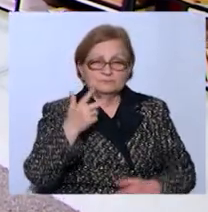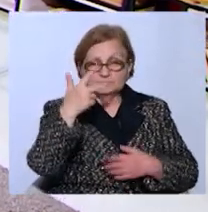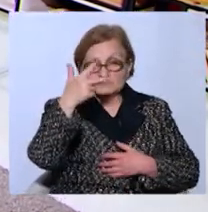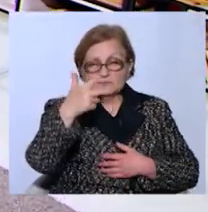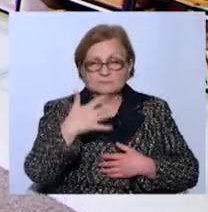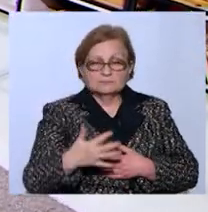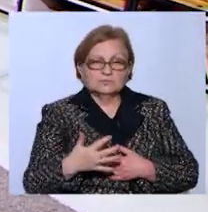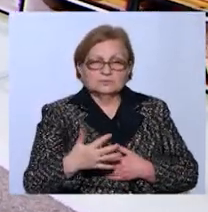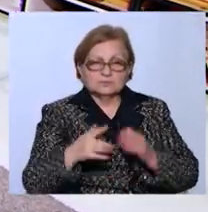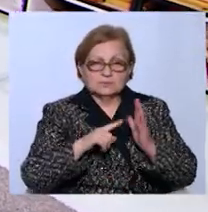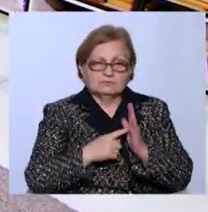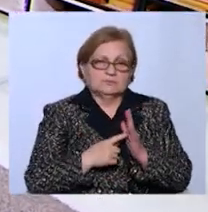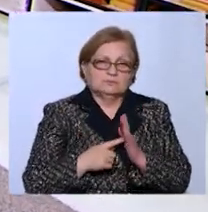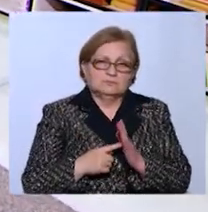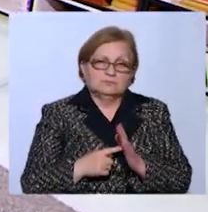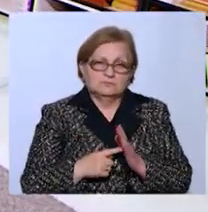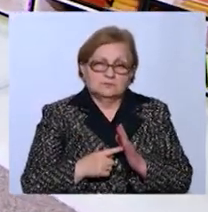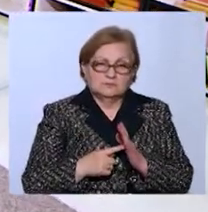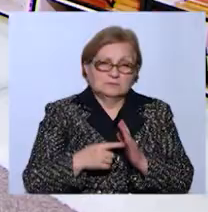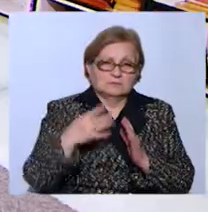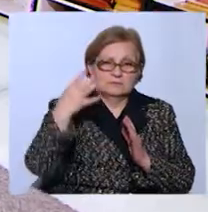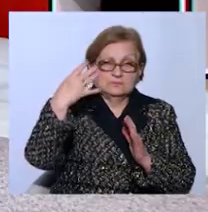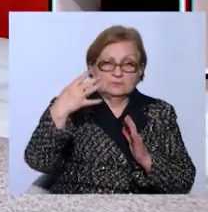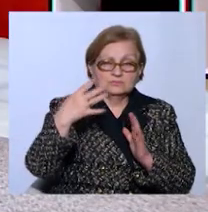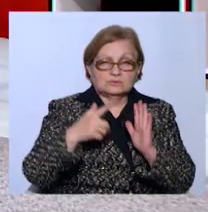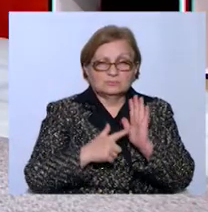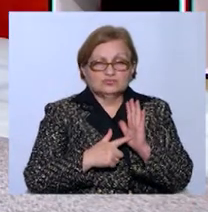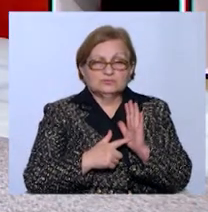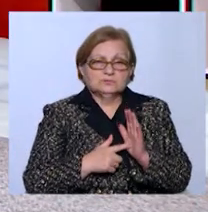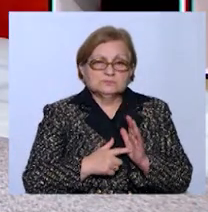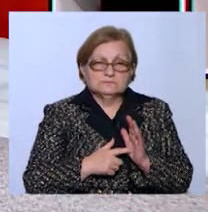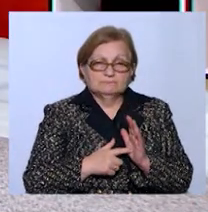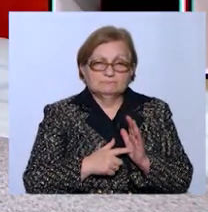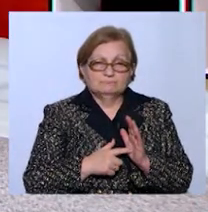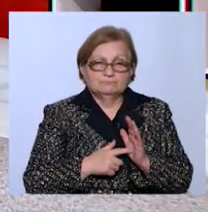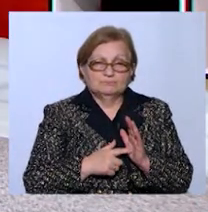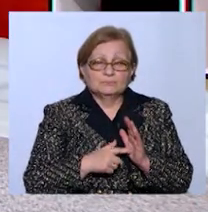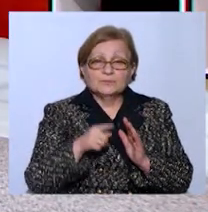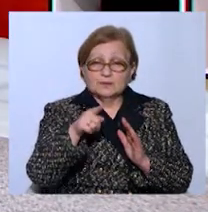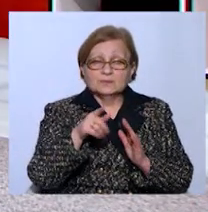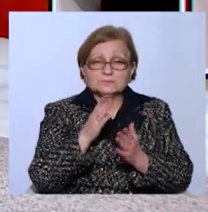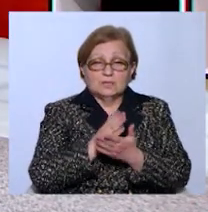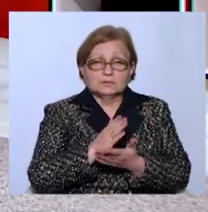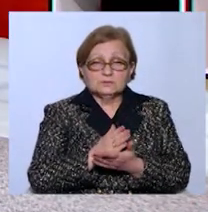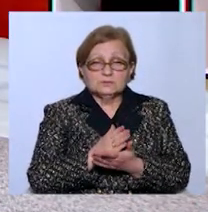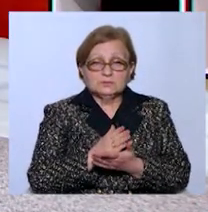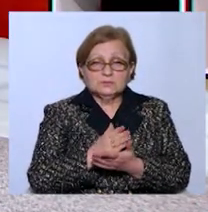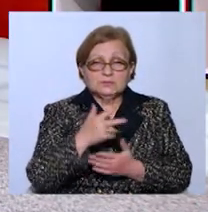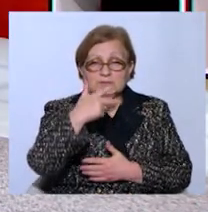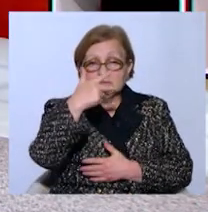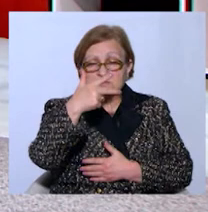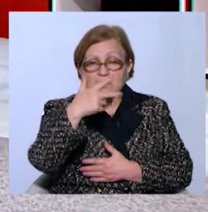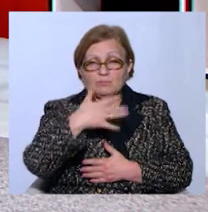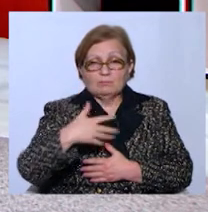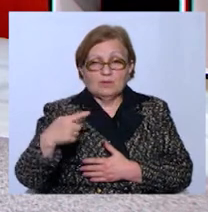მეხუთედი რო გავამრავლო 4 მეშვიდეზე. ეს ხომ არის? სამი